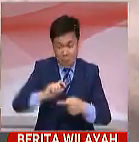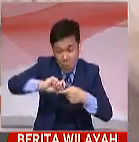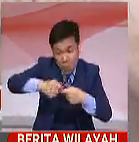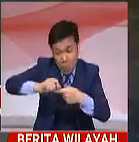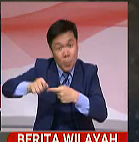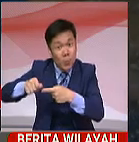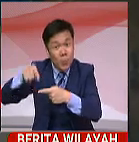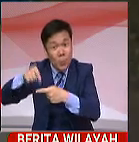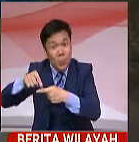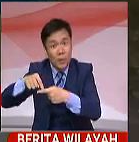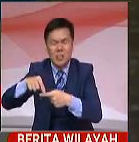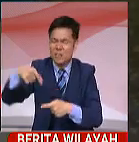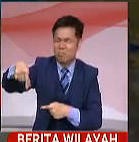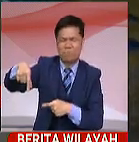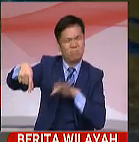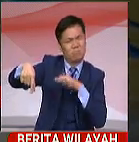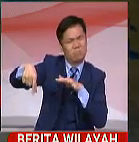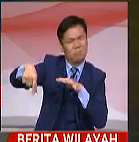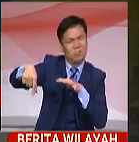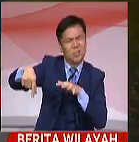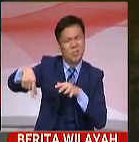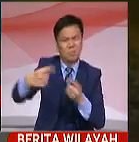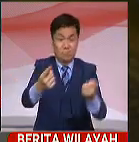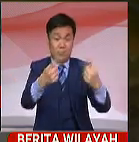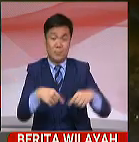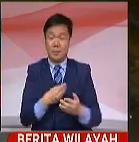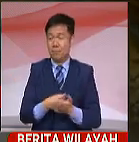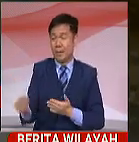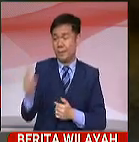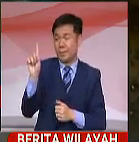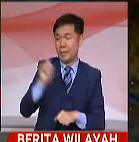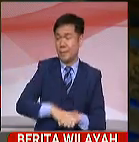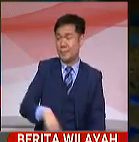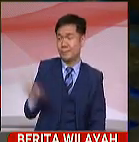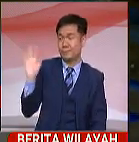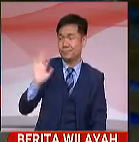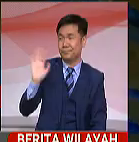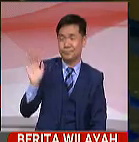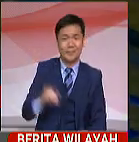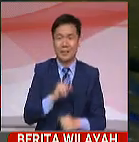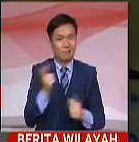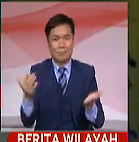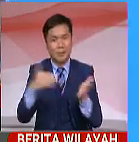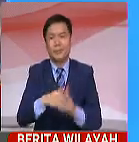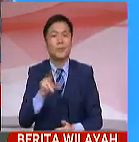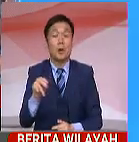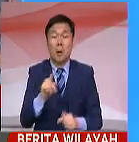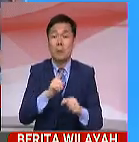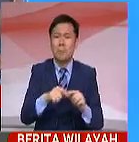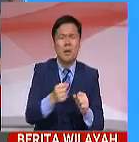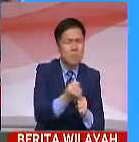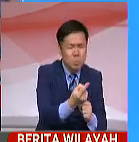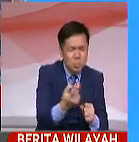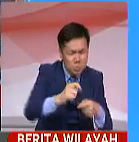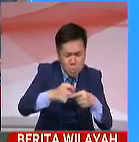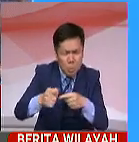yang tak ada kualiti, orang akan datang sekali beli. Lepas tu kalau kita tak dapat kuantiti, kita akan